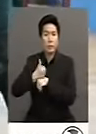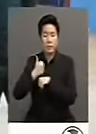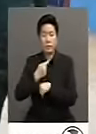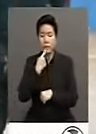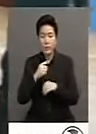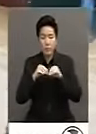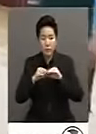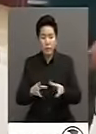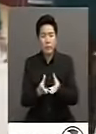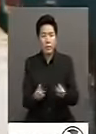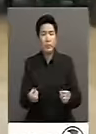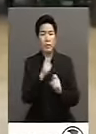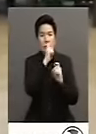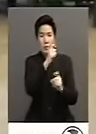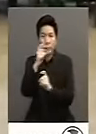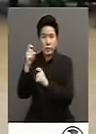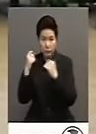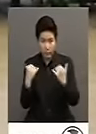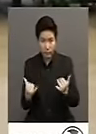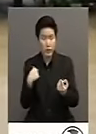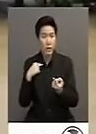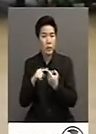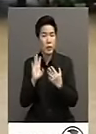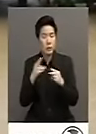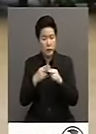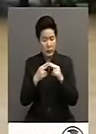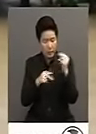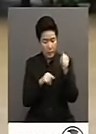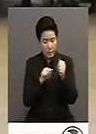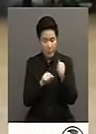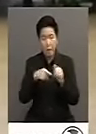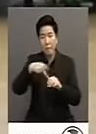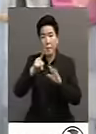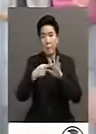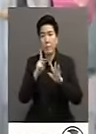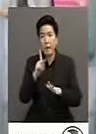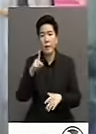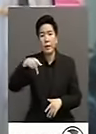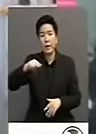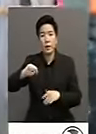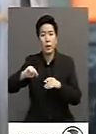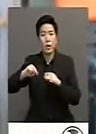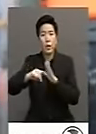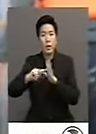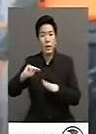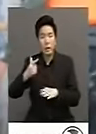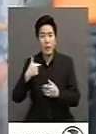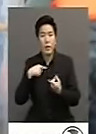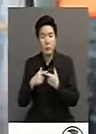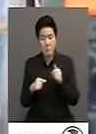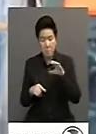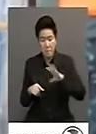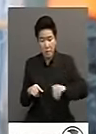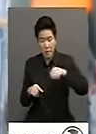แล้วเพื่อประกาศเป็นพื้นที่ภัยพิบัติด้วยค่ะ อย่างที่ปากพนังครับคุณทวันรัตน์น้ำทะเลหนุนสูงทีเดียวครับทำให้เขตเมื